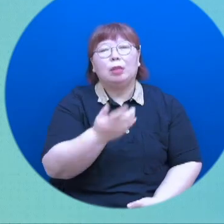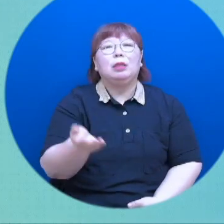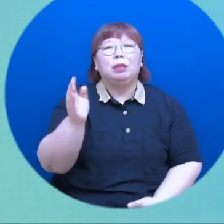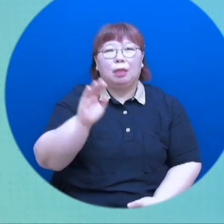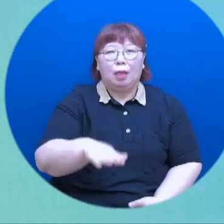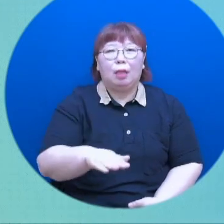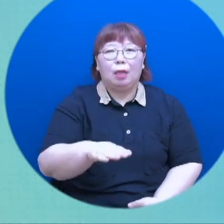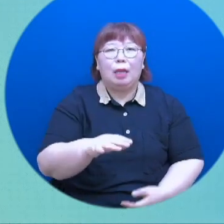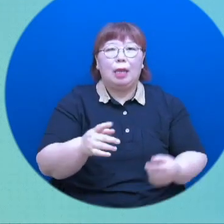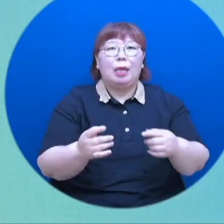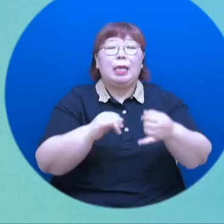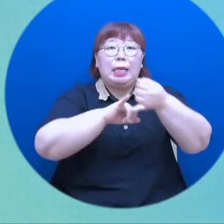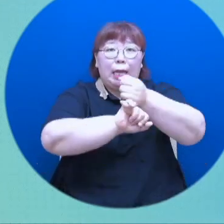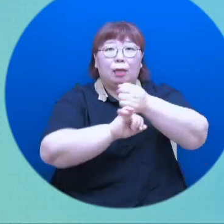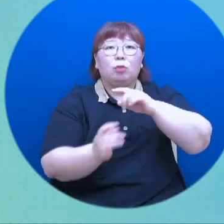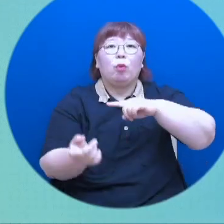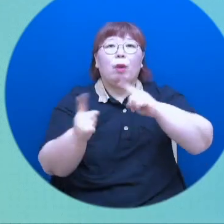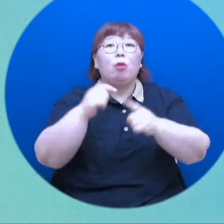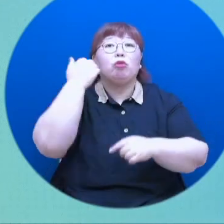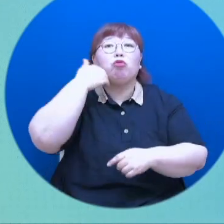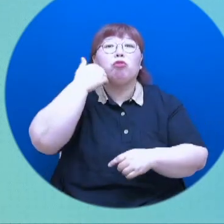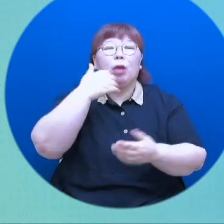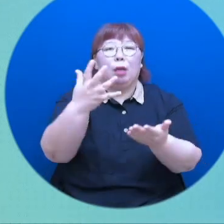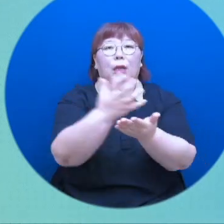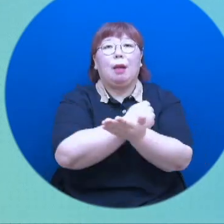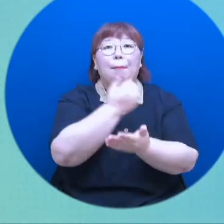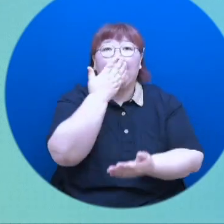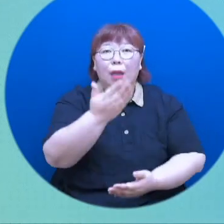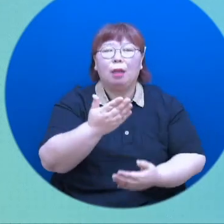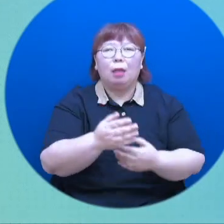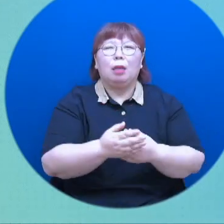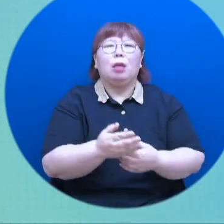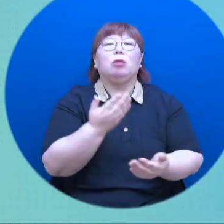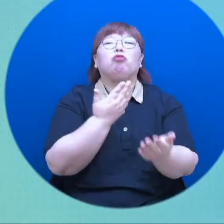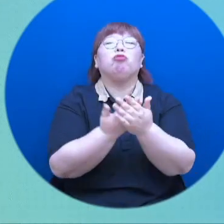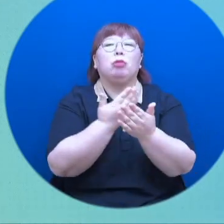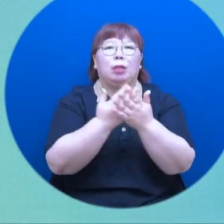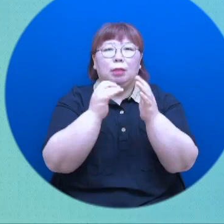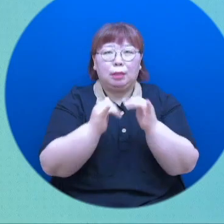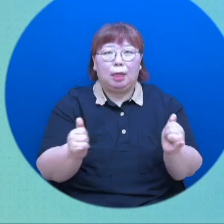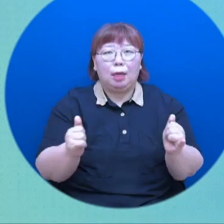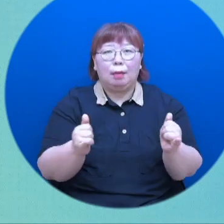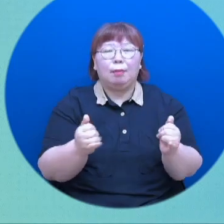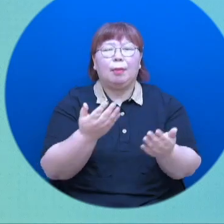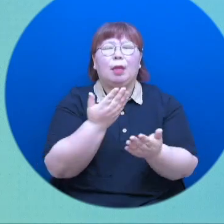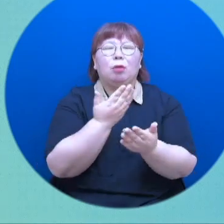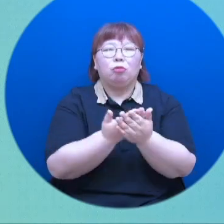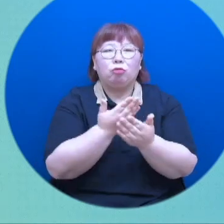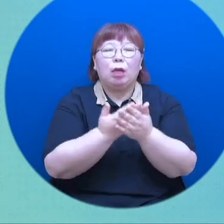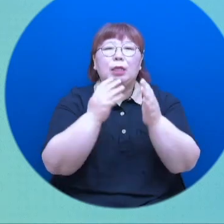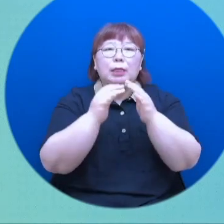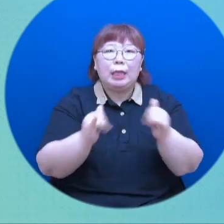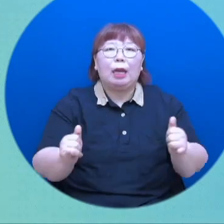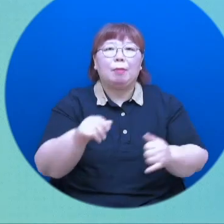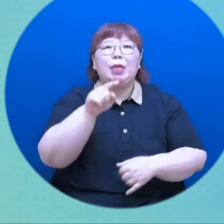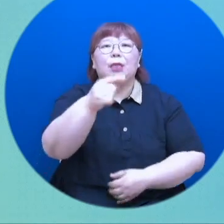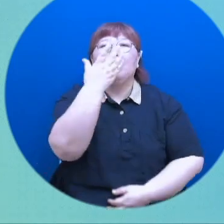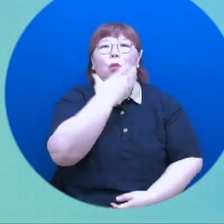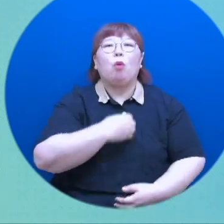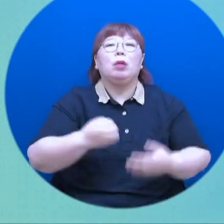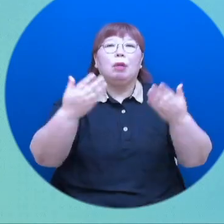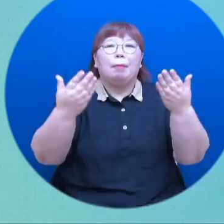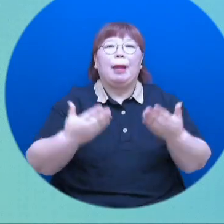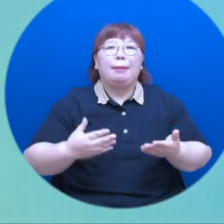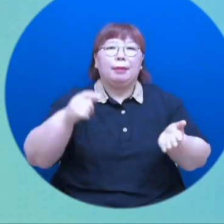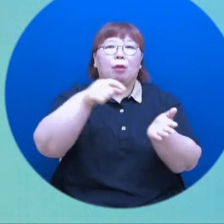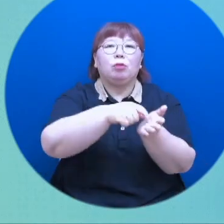약속의 회복을 누가 받느냐? 그래도 구하는 이가 그 복을 받는단다 이렇게